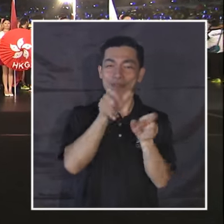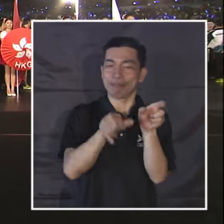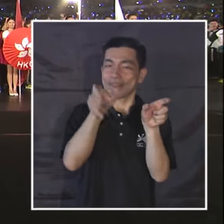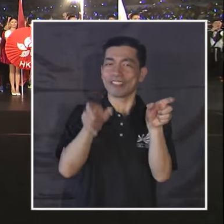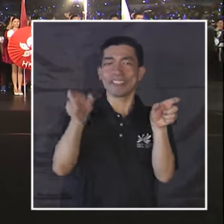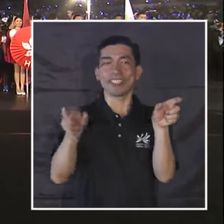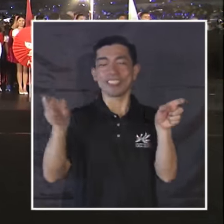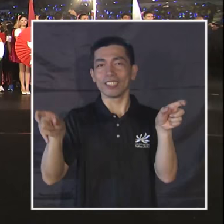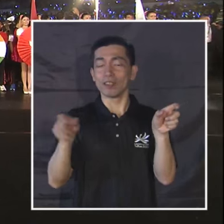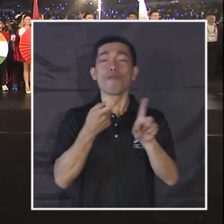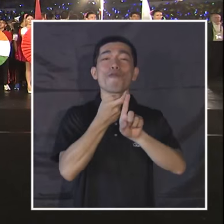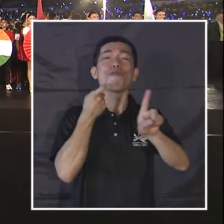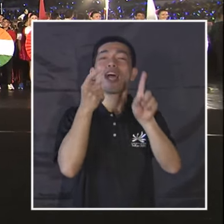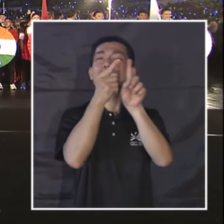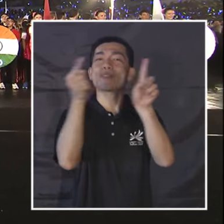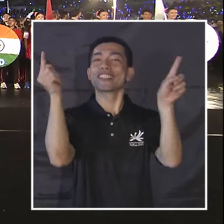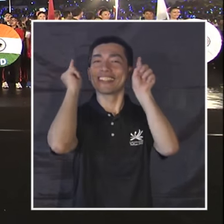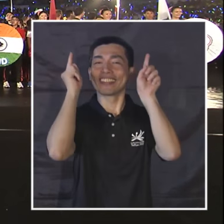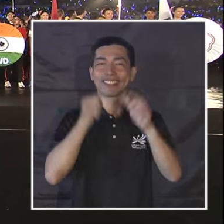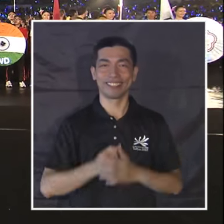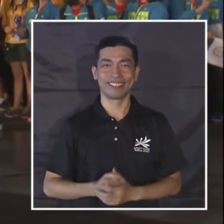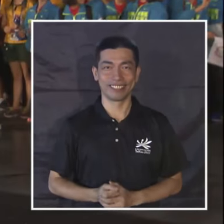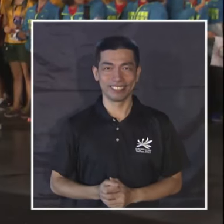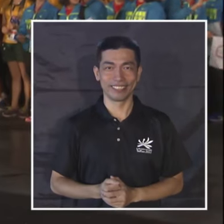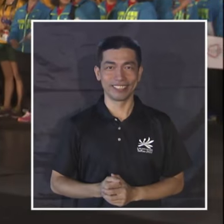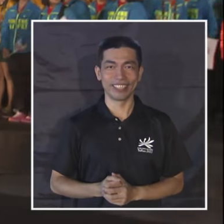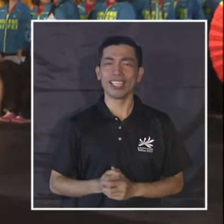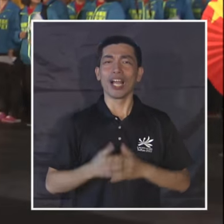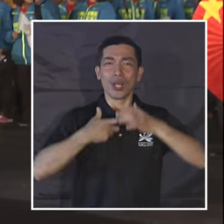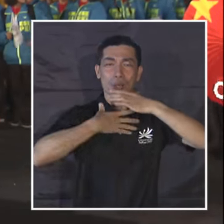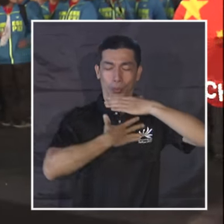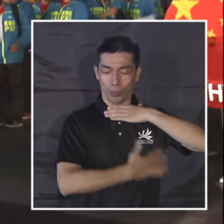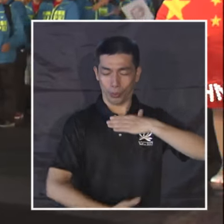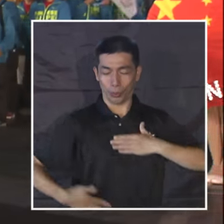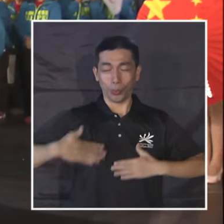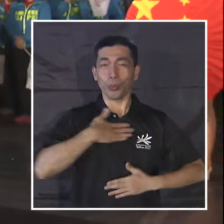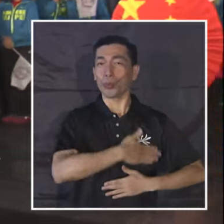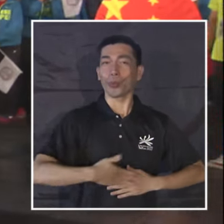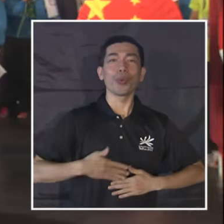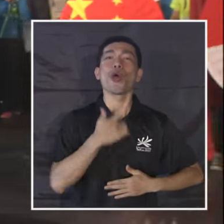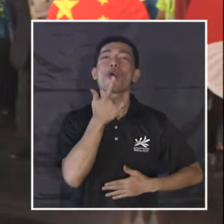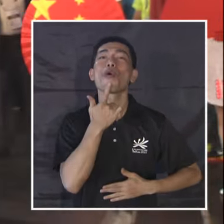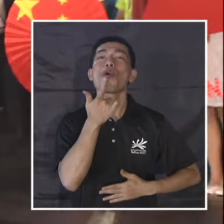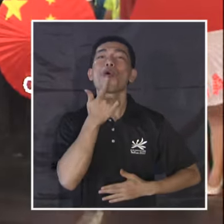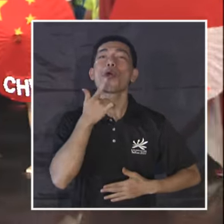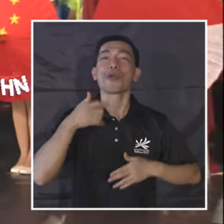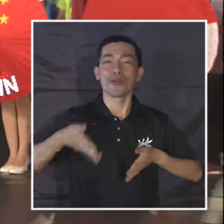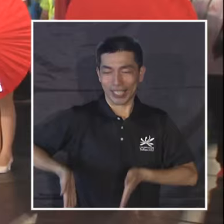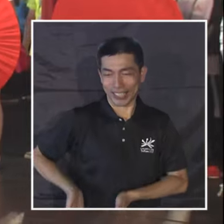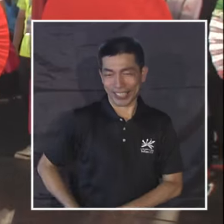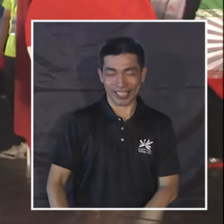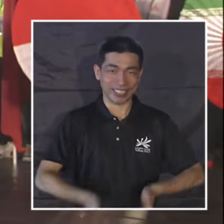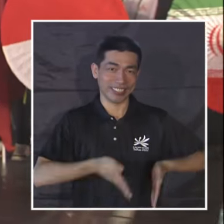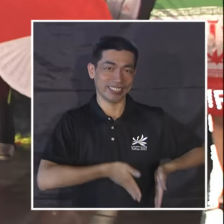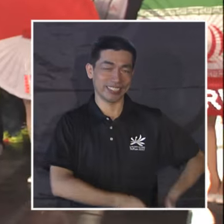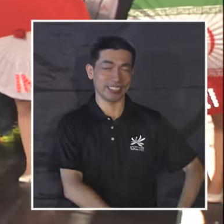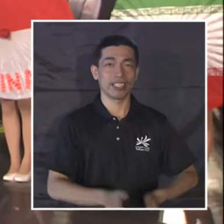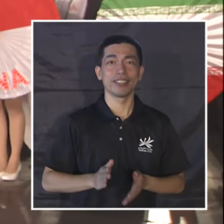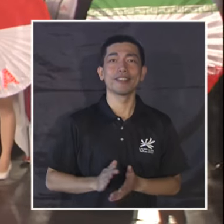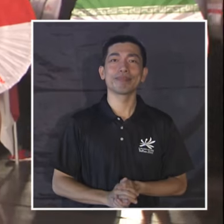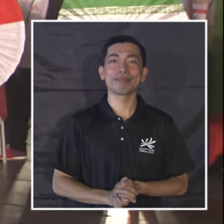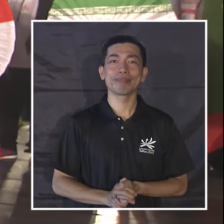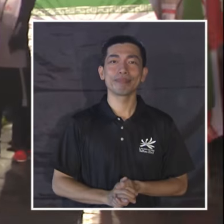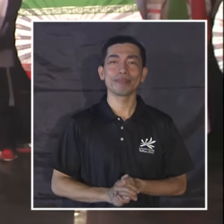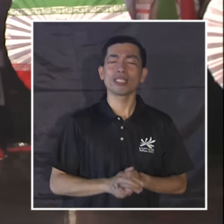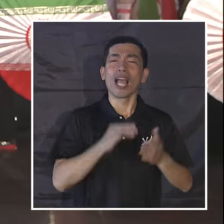务队呢，他们身上桃红色的裙子也就是我们的拉拉山水蜜桃作为设计